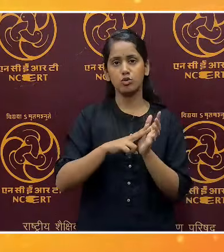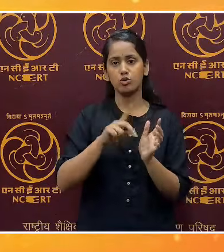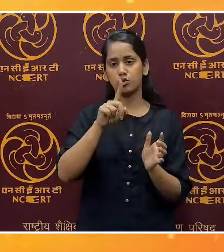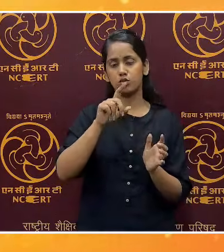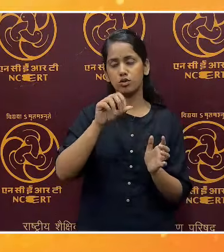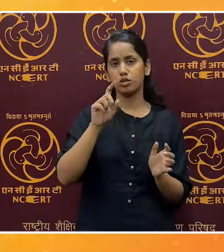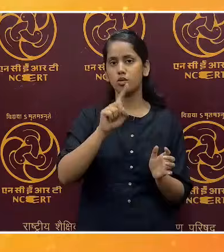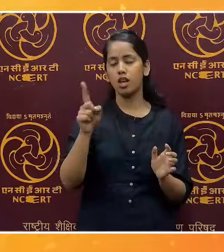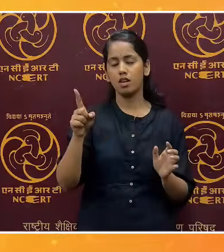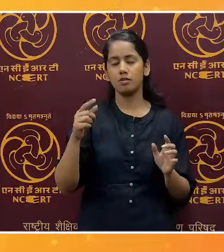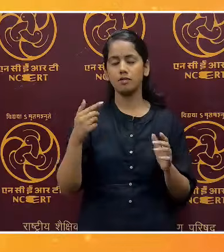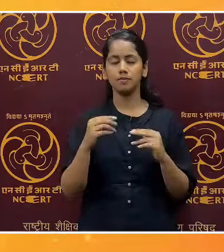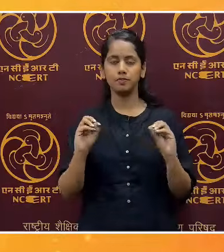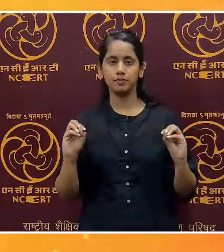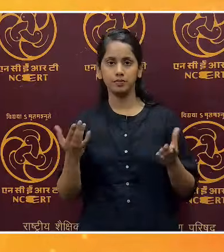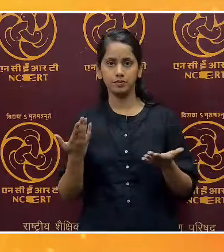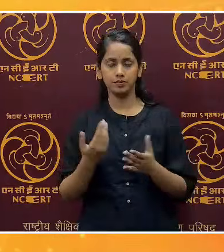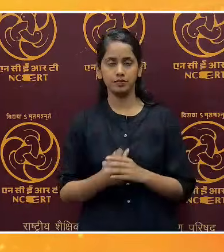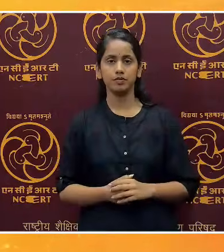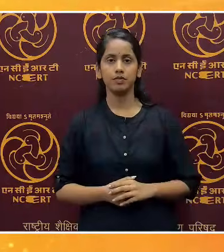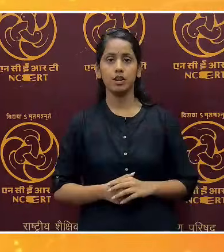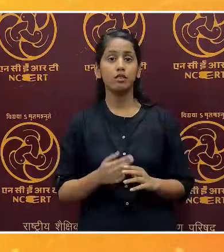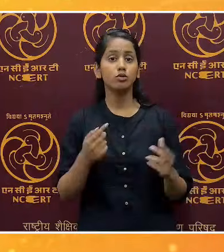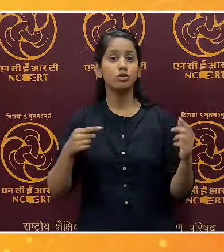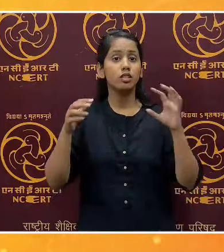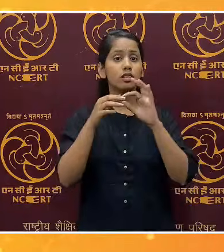उनकी कहानी दिखाती हूँ।